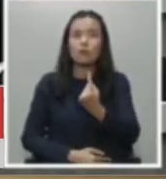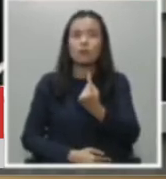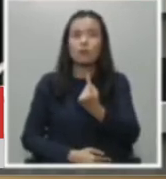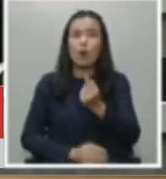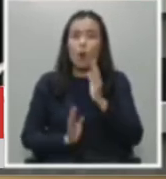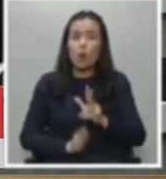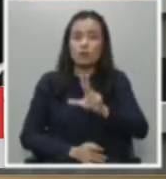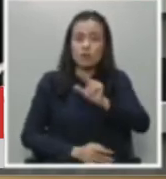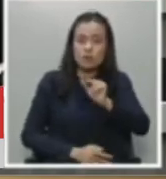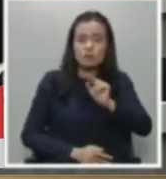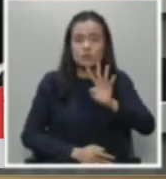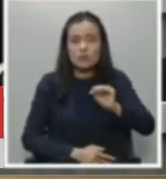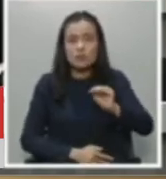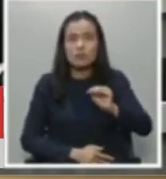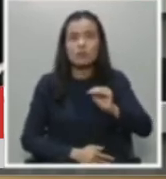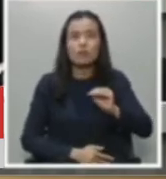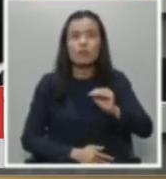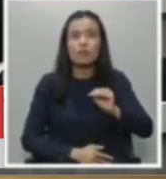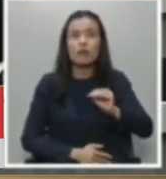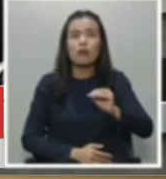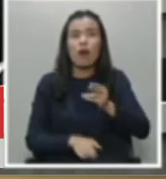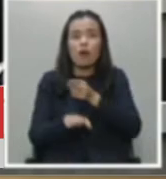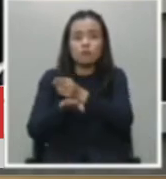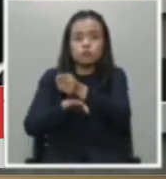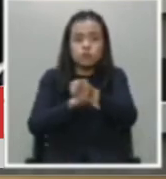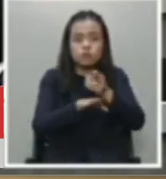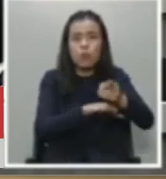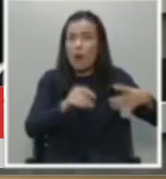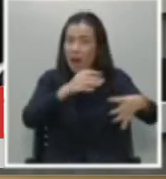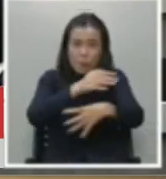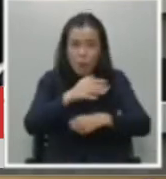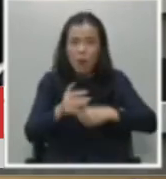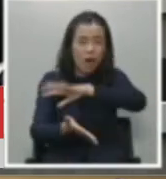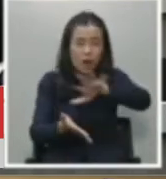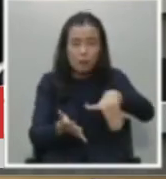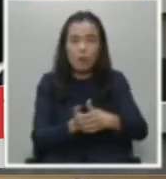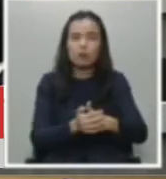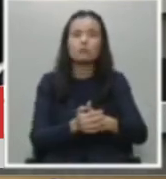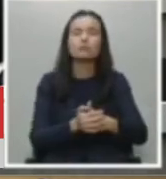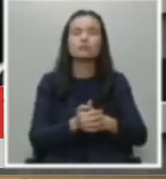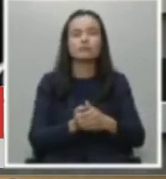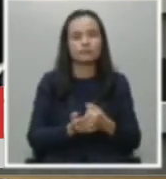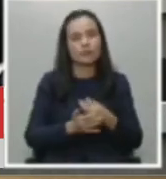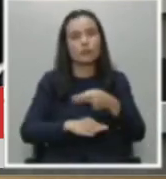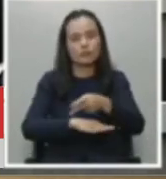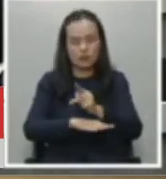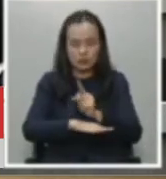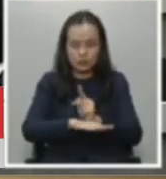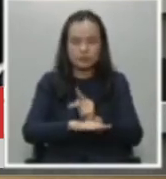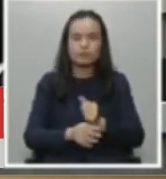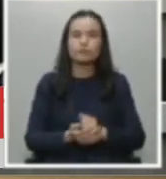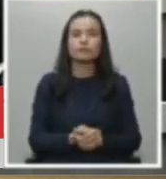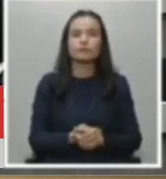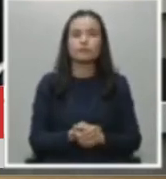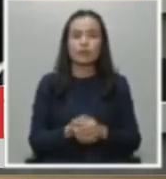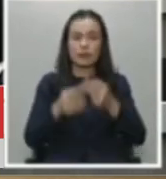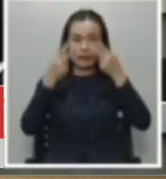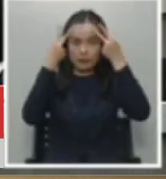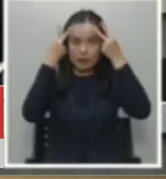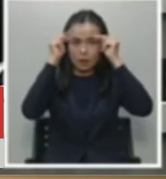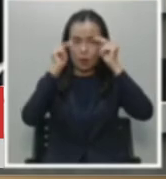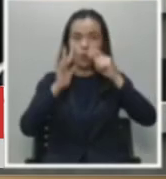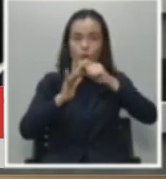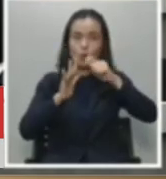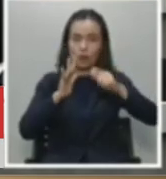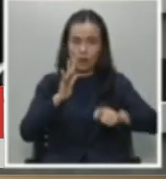30 40คนไม่ขนรถถังไปหมดกองทัพหรอครับท่านประธานครับท่านนายกไปโคราชบ้านผ